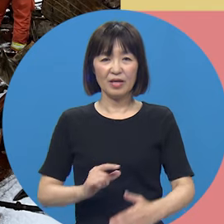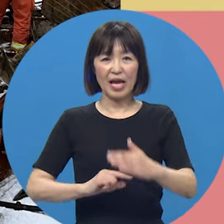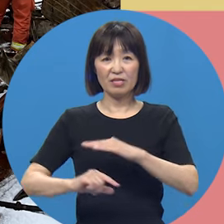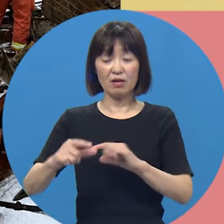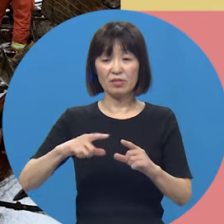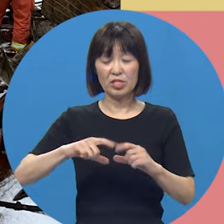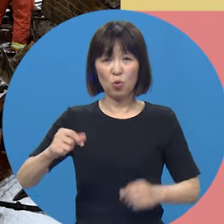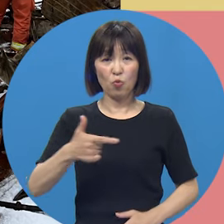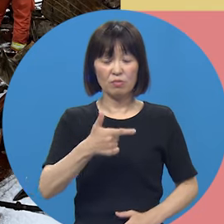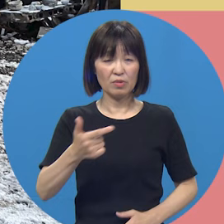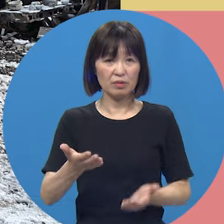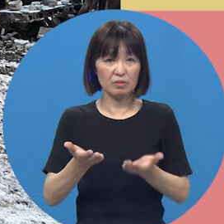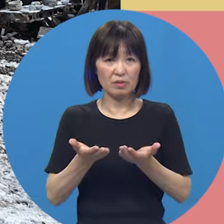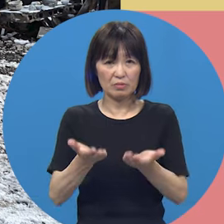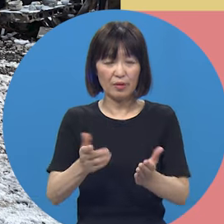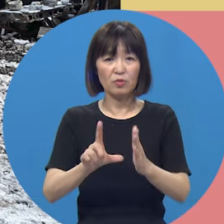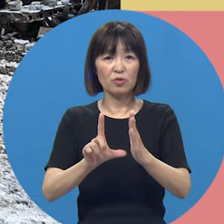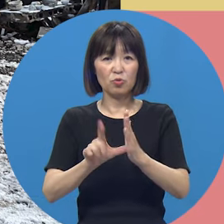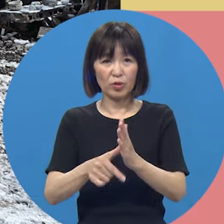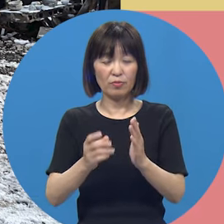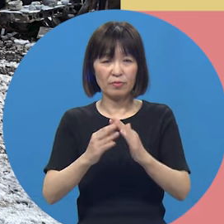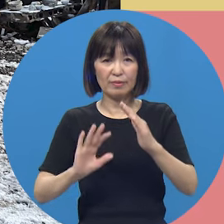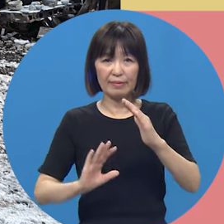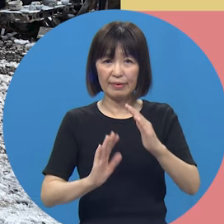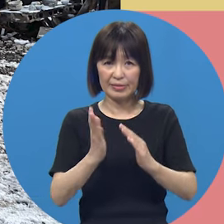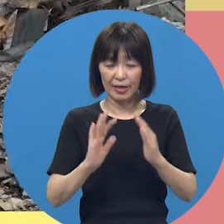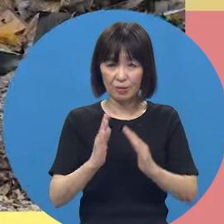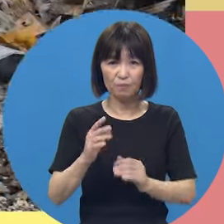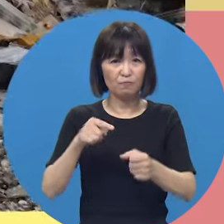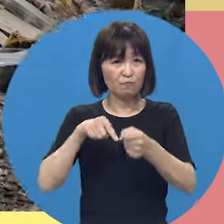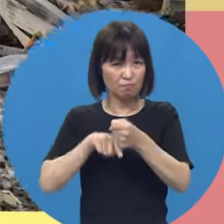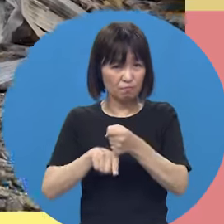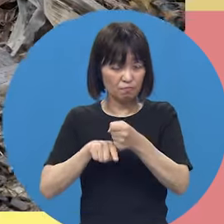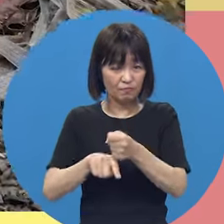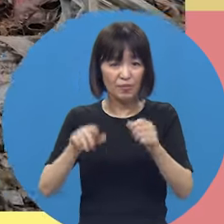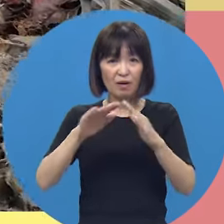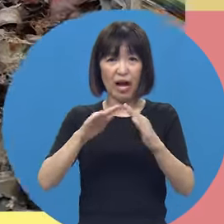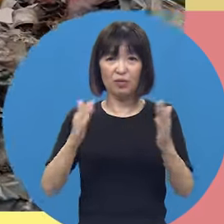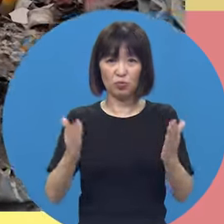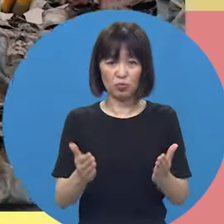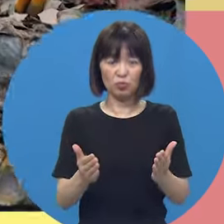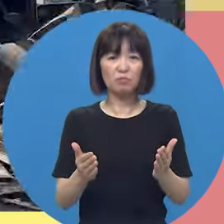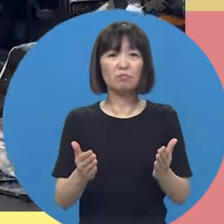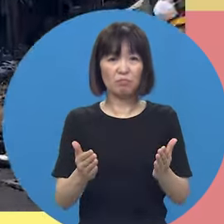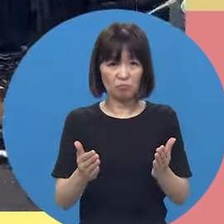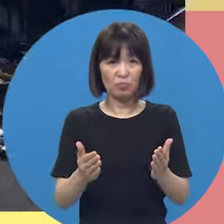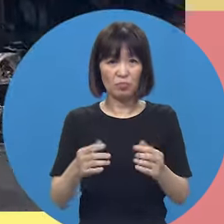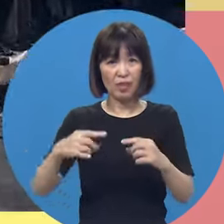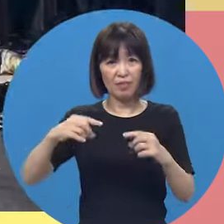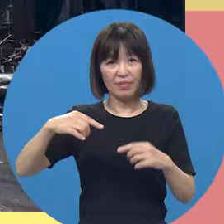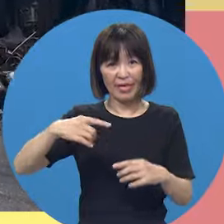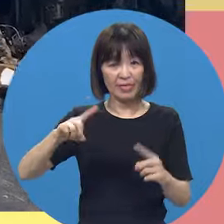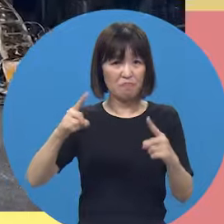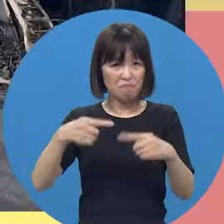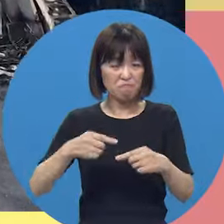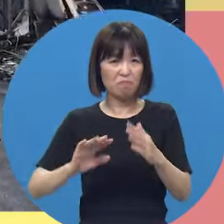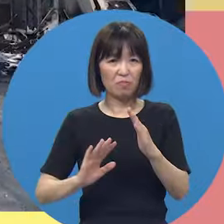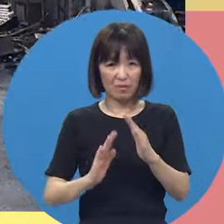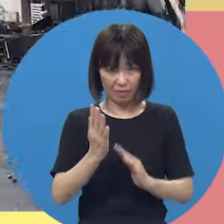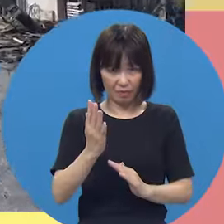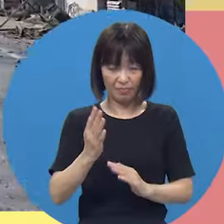東日本大震災における火災の発生原因のおよそ過半数が電気火災によるもので